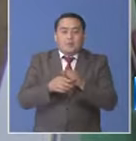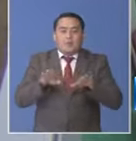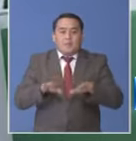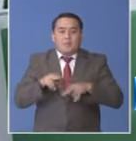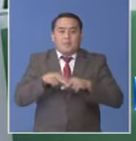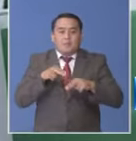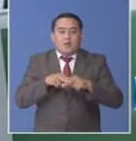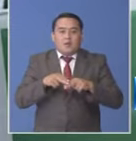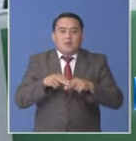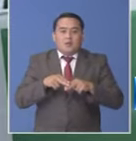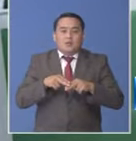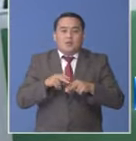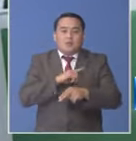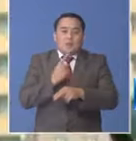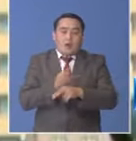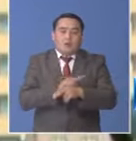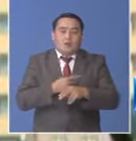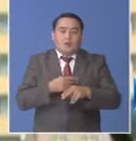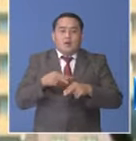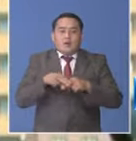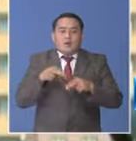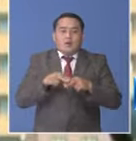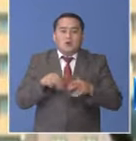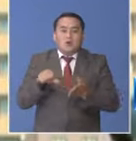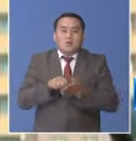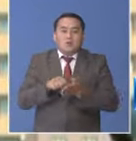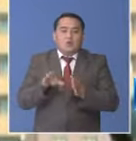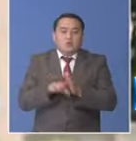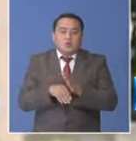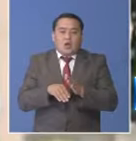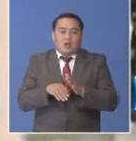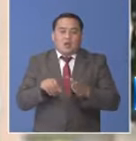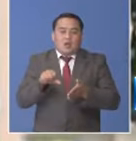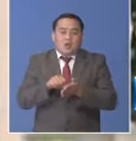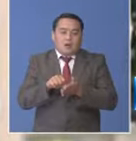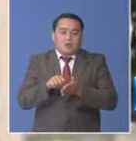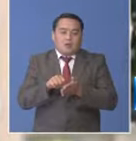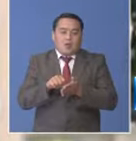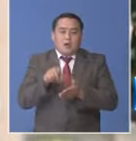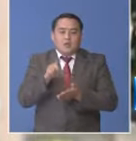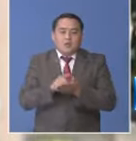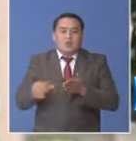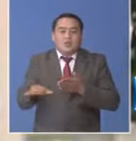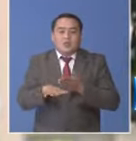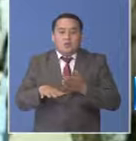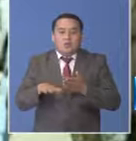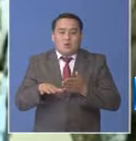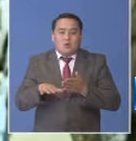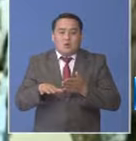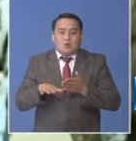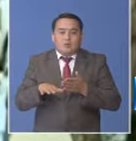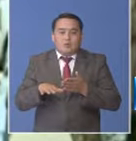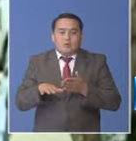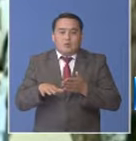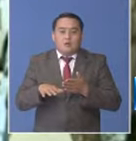полиции передали штатное подкрепление. МВД не может быть безучастной к состоянию общественного порядка, как на территории страны, так и на отдельных ее регионах.